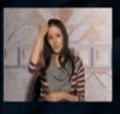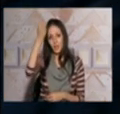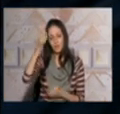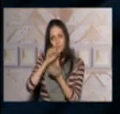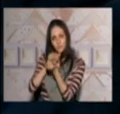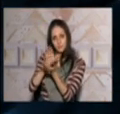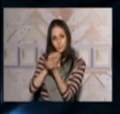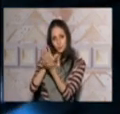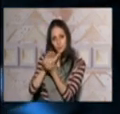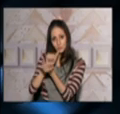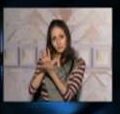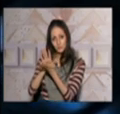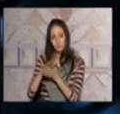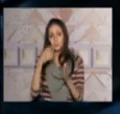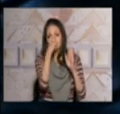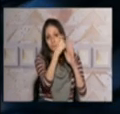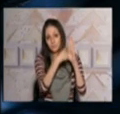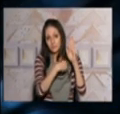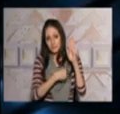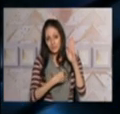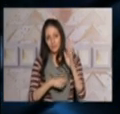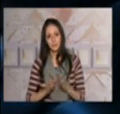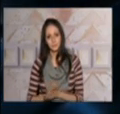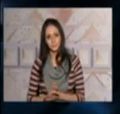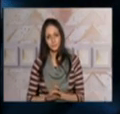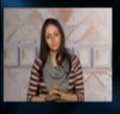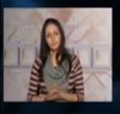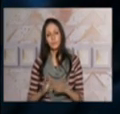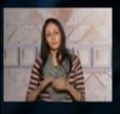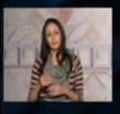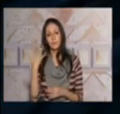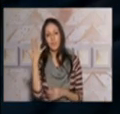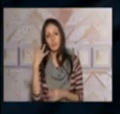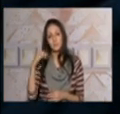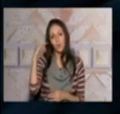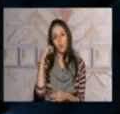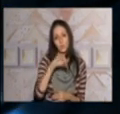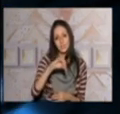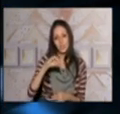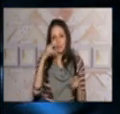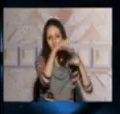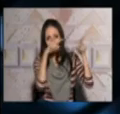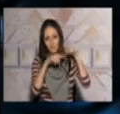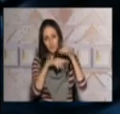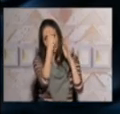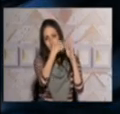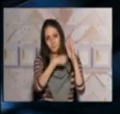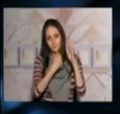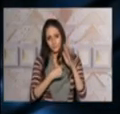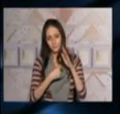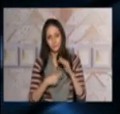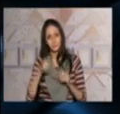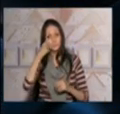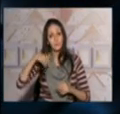يعني هائل جدا، وأكتر من 95% من المستوردين سجلوا. طيب اللي لسه ما سجلوش يا